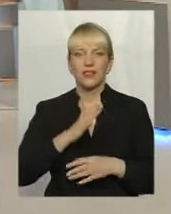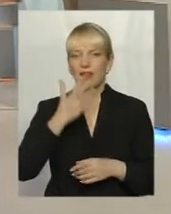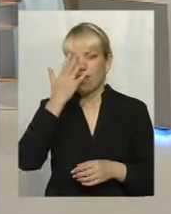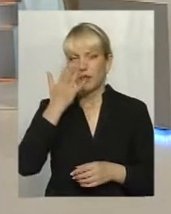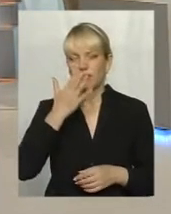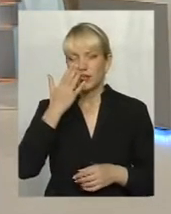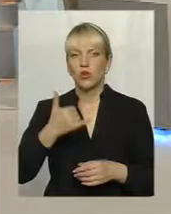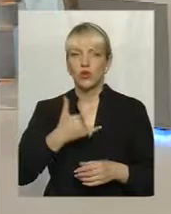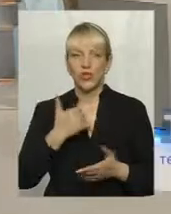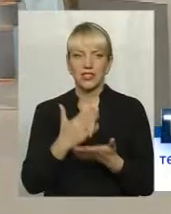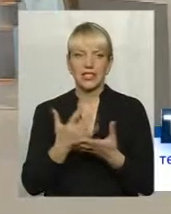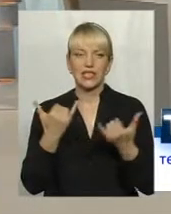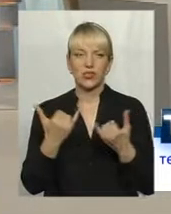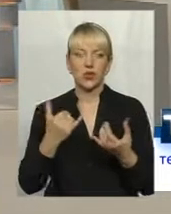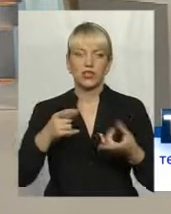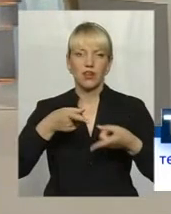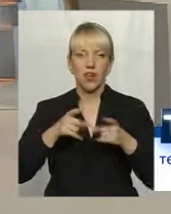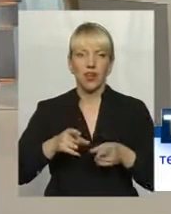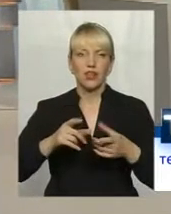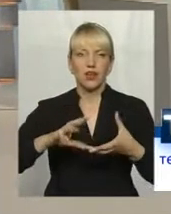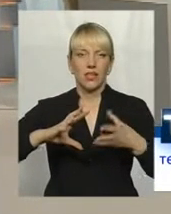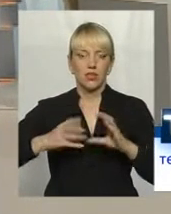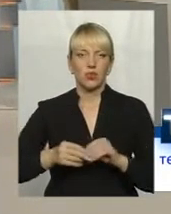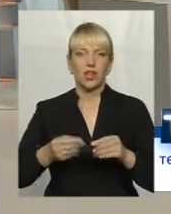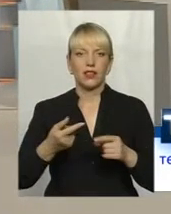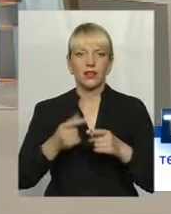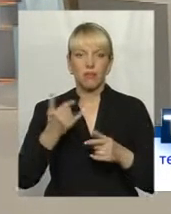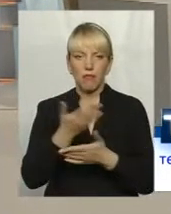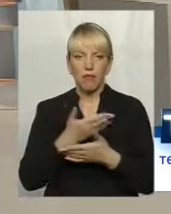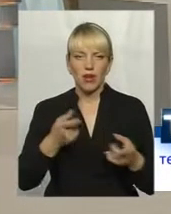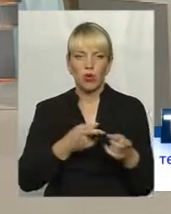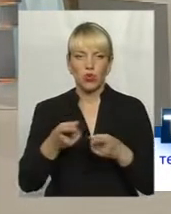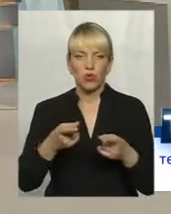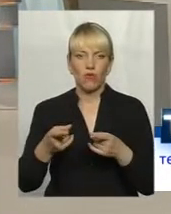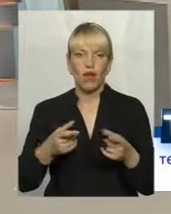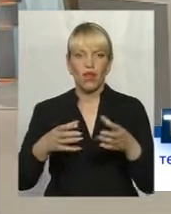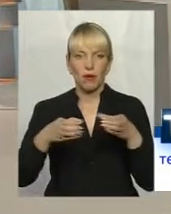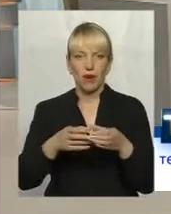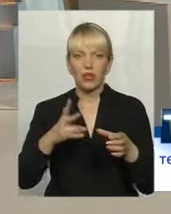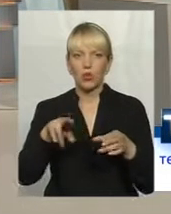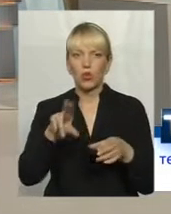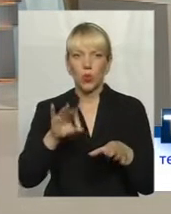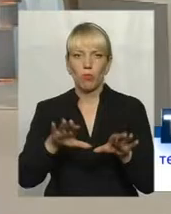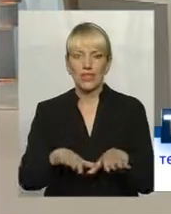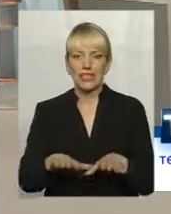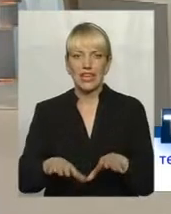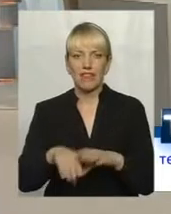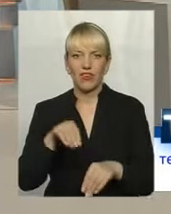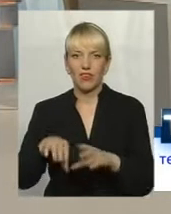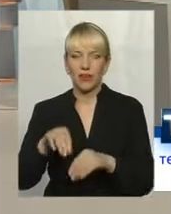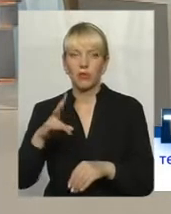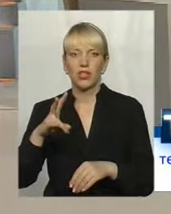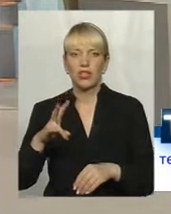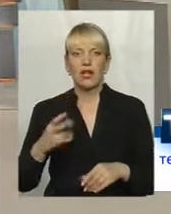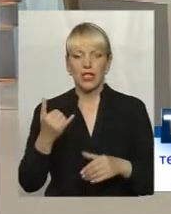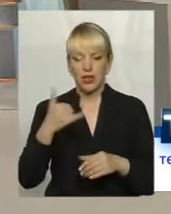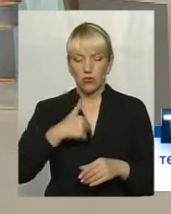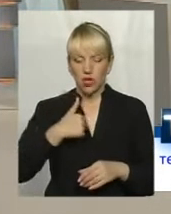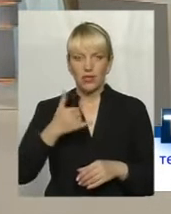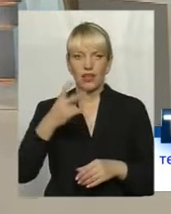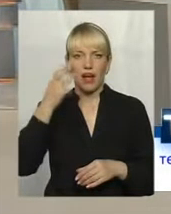сьогодні реальні результати. Ми готували партію до місцевих виборів минулого року, і тут, на Хмельниччині, ми маємо